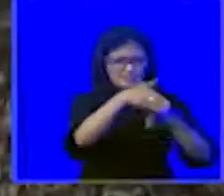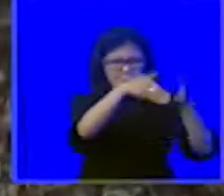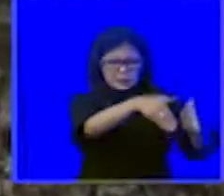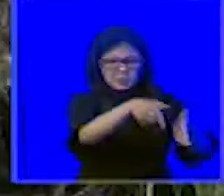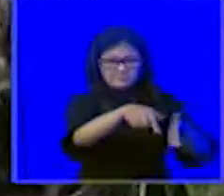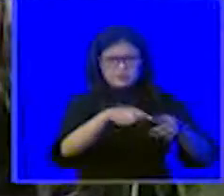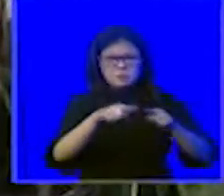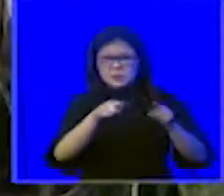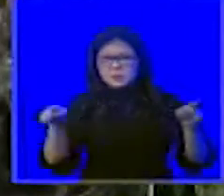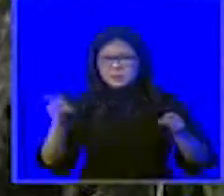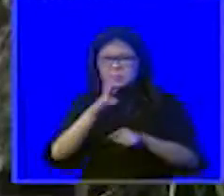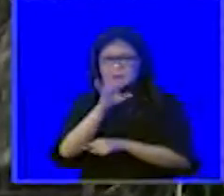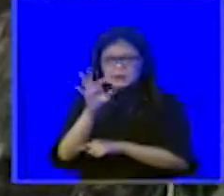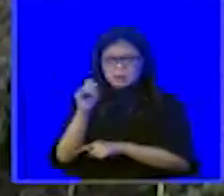meter.